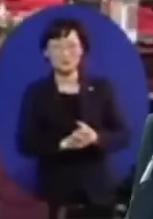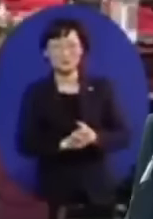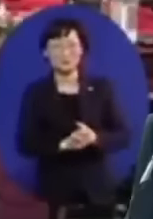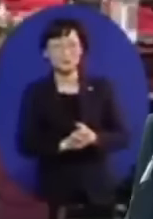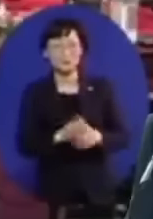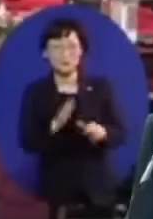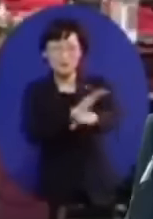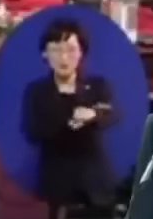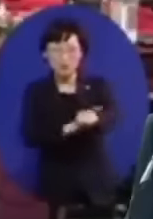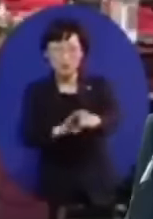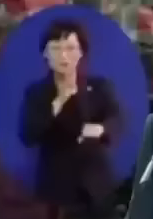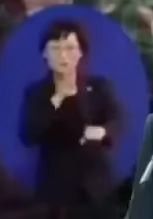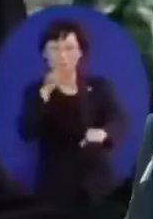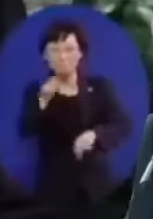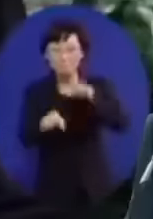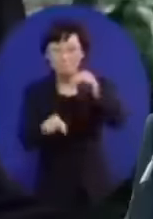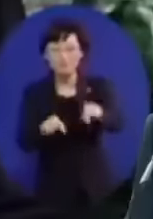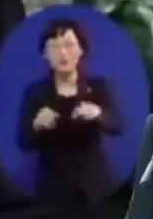잘 실천하면